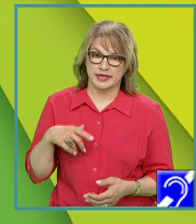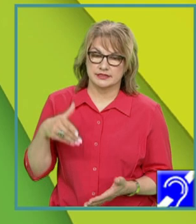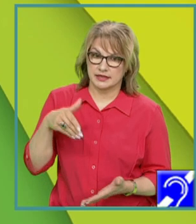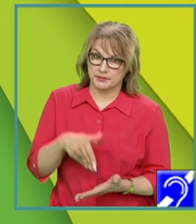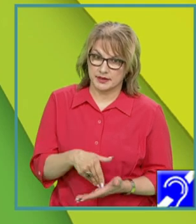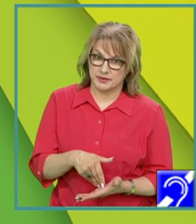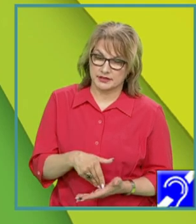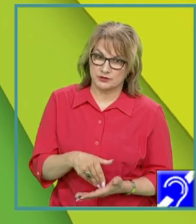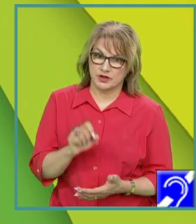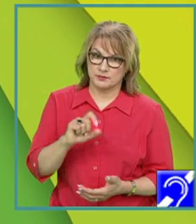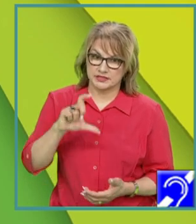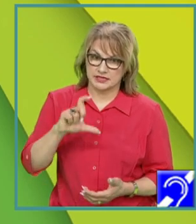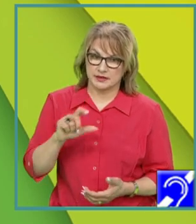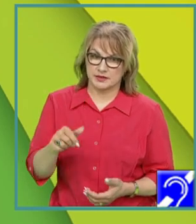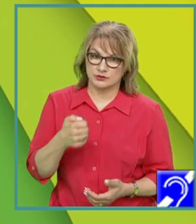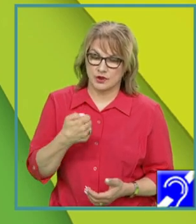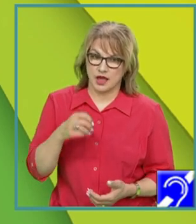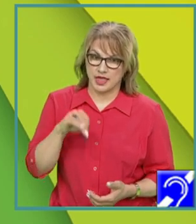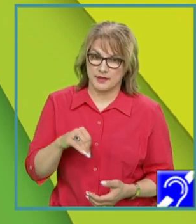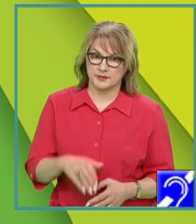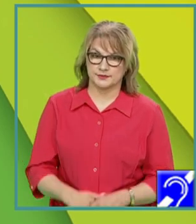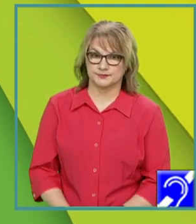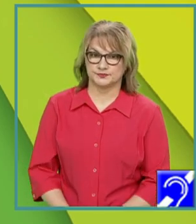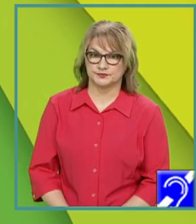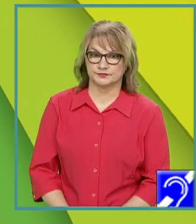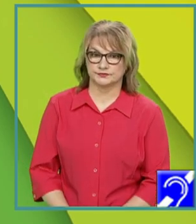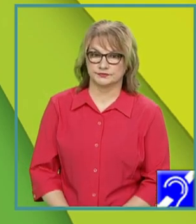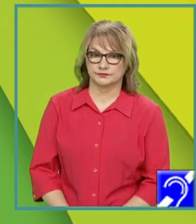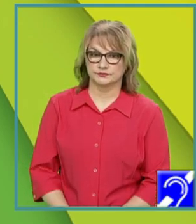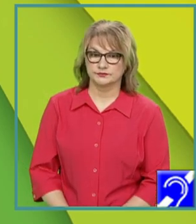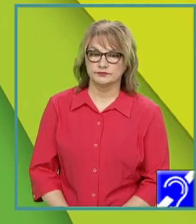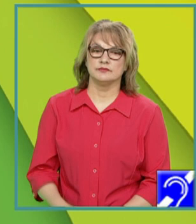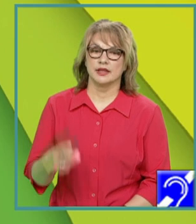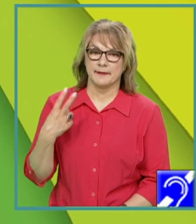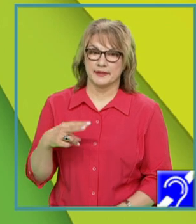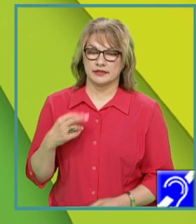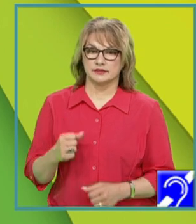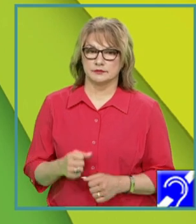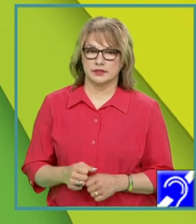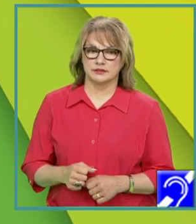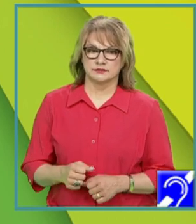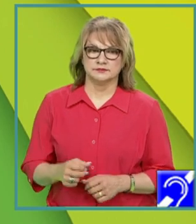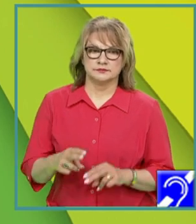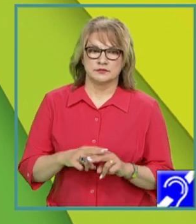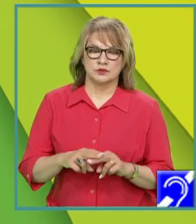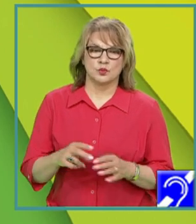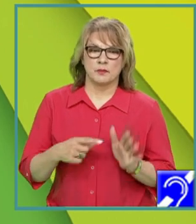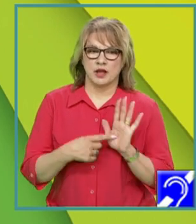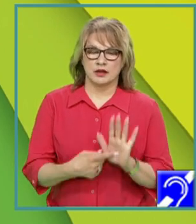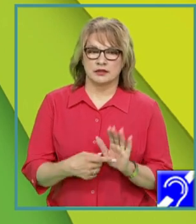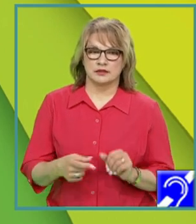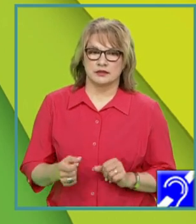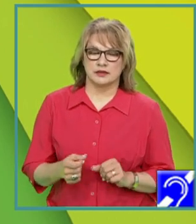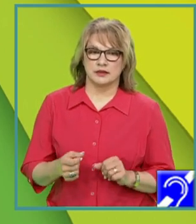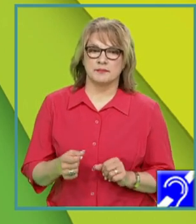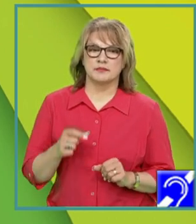pe segmentul AE am mai departe cam arătăm noi